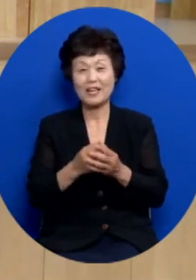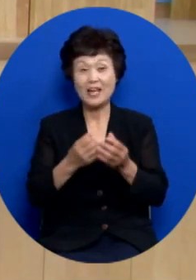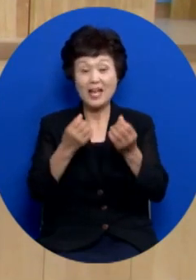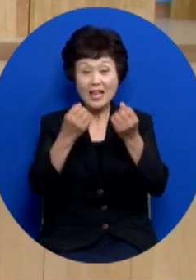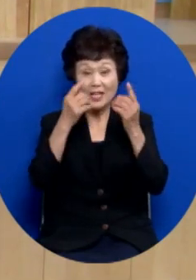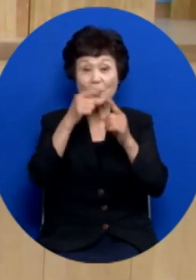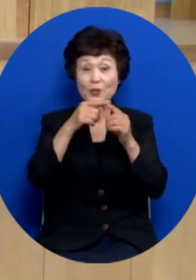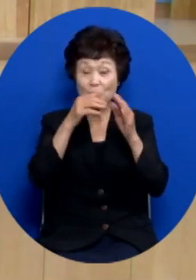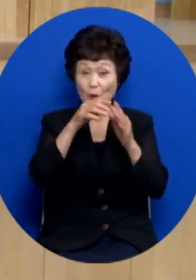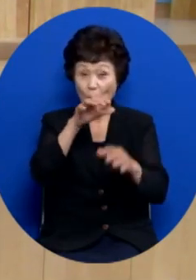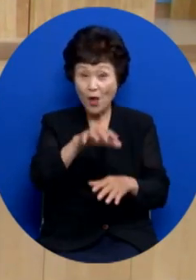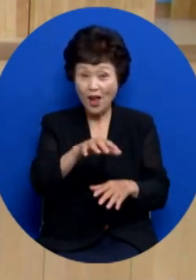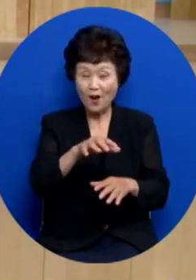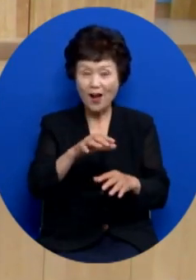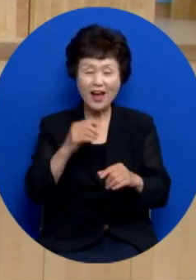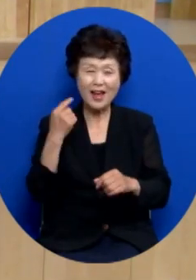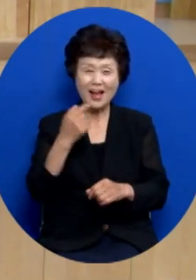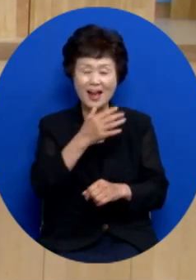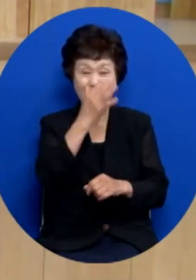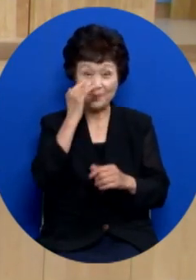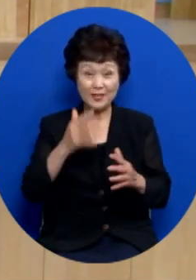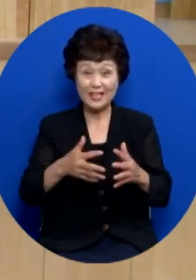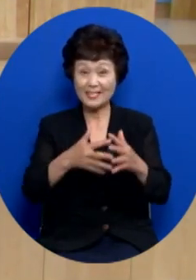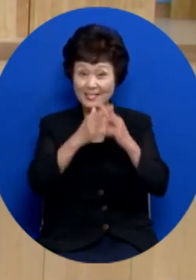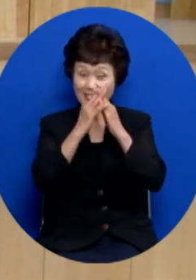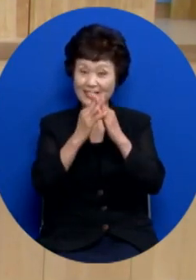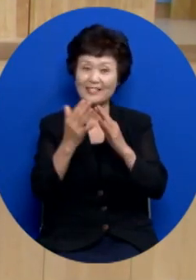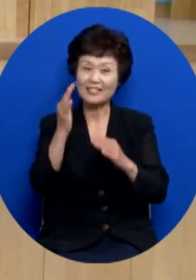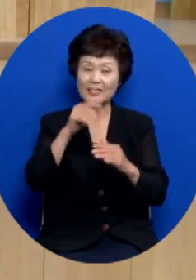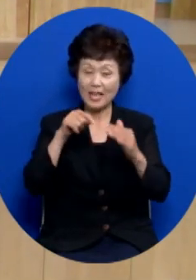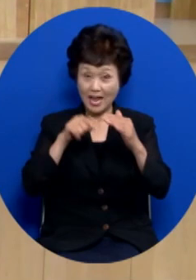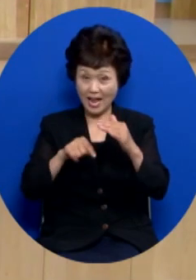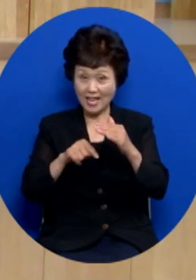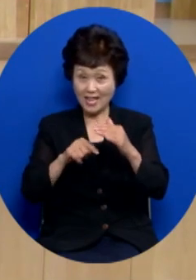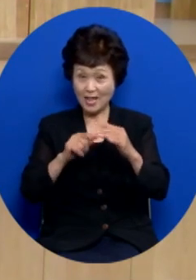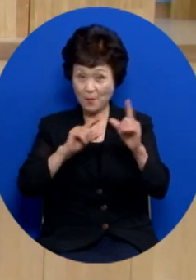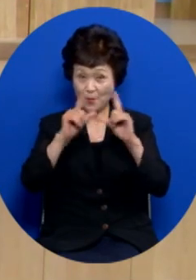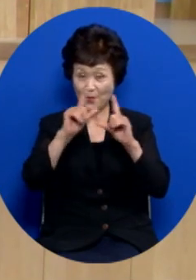정말 아름답게 꾸며졌는데요. 내부 시설은 어떻게 마련되어 있습니까?